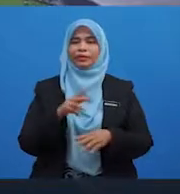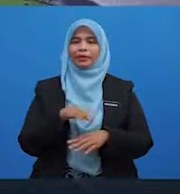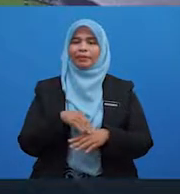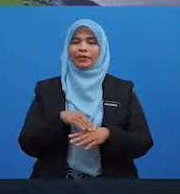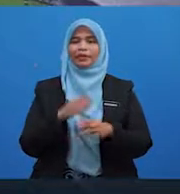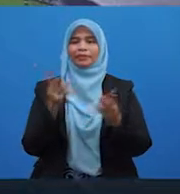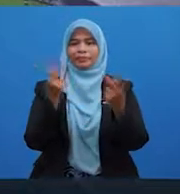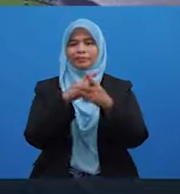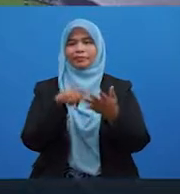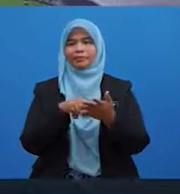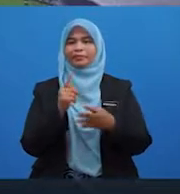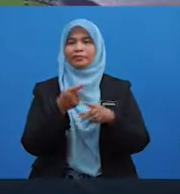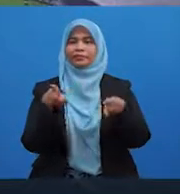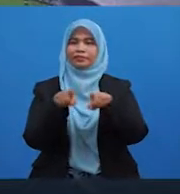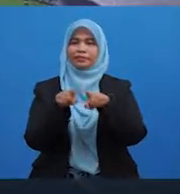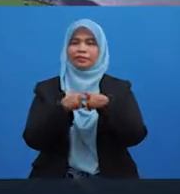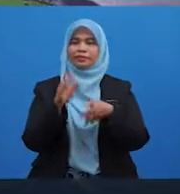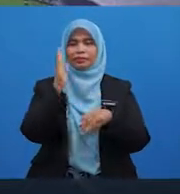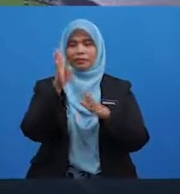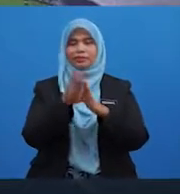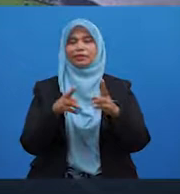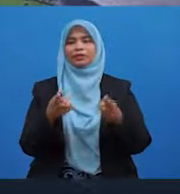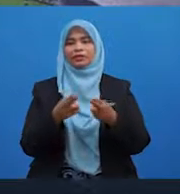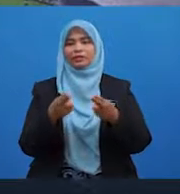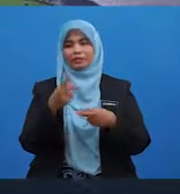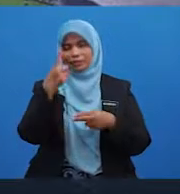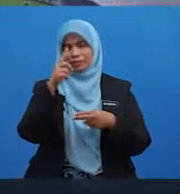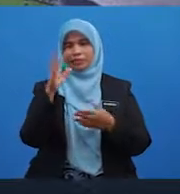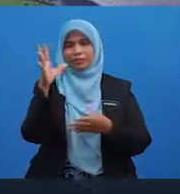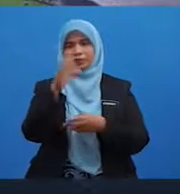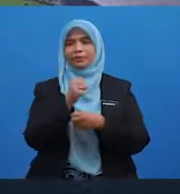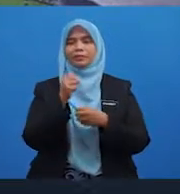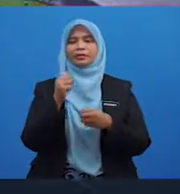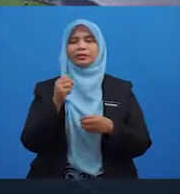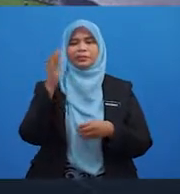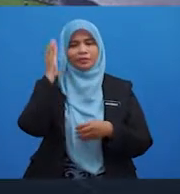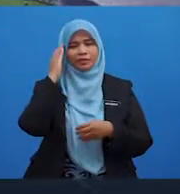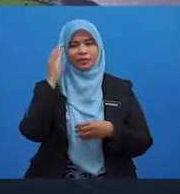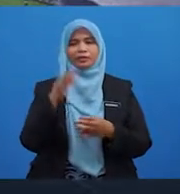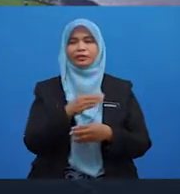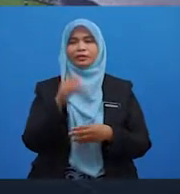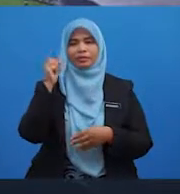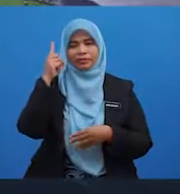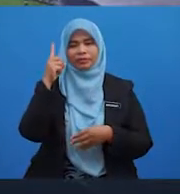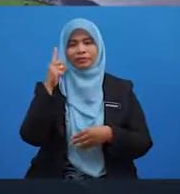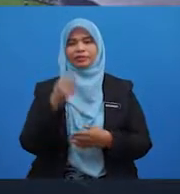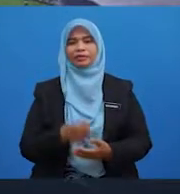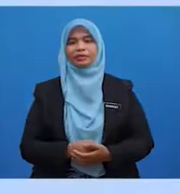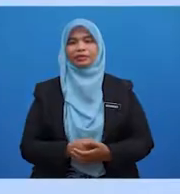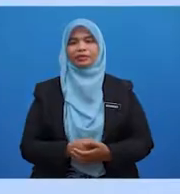Pada episod kali ini, kita bersama-sama akan berusaha untuk mencapai pengetahuan dan kefahaman